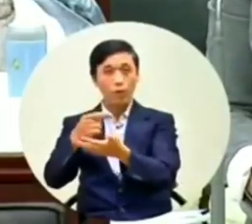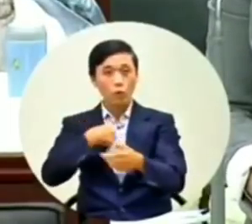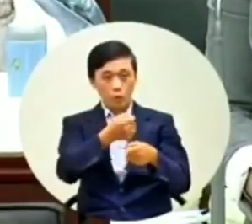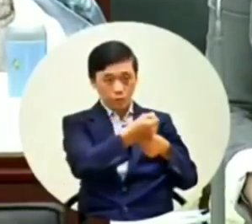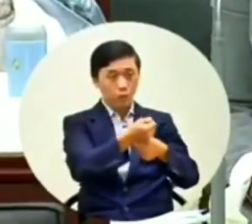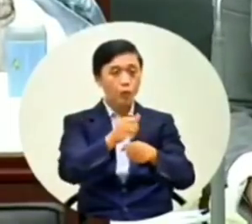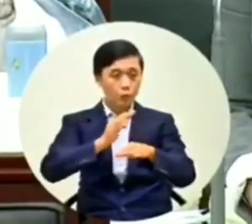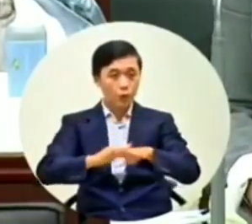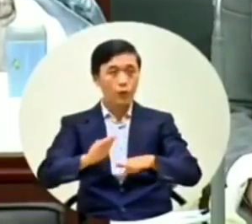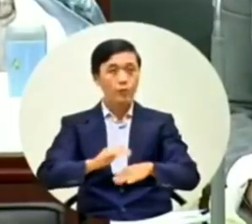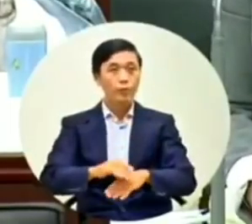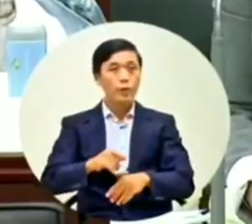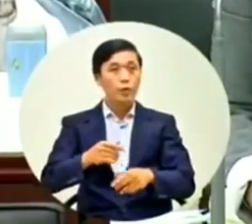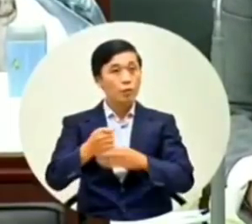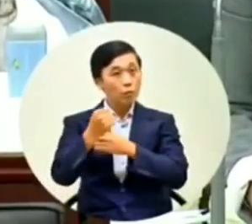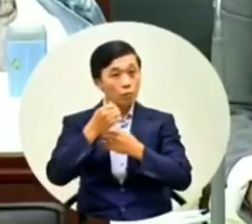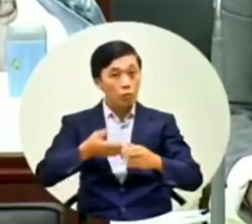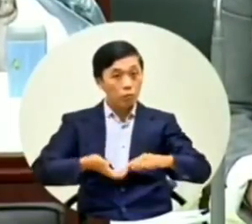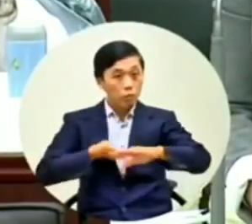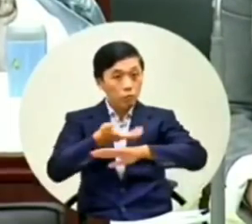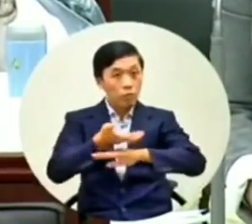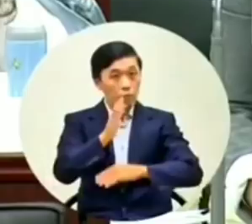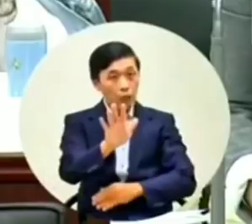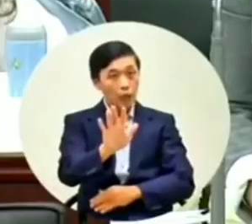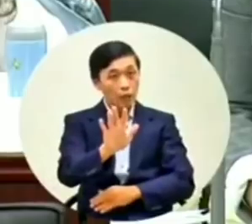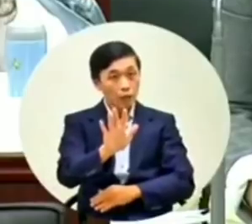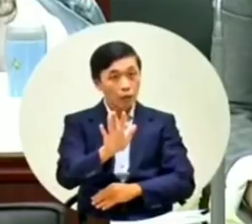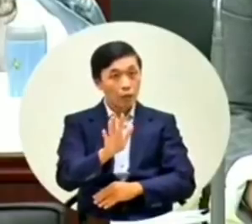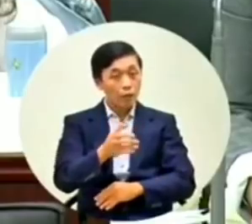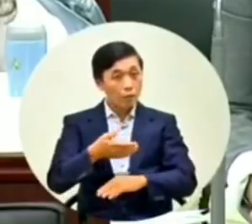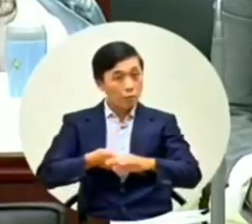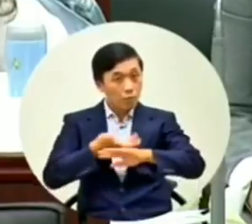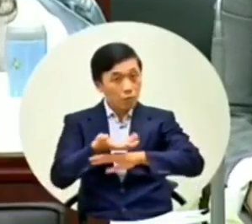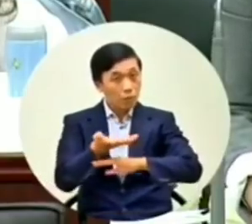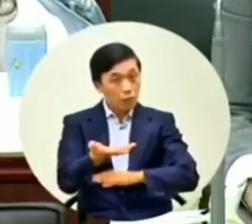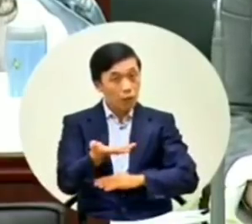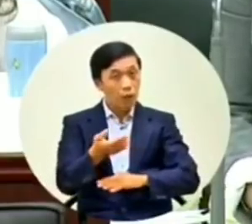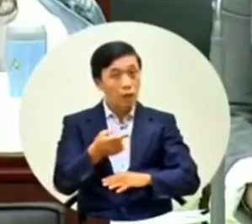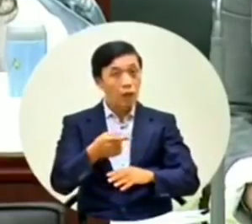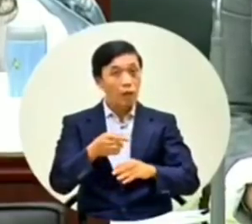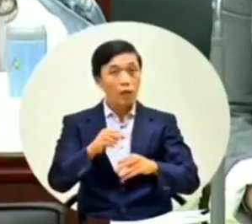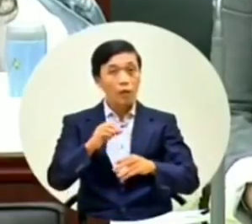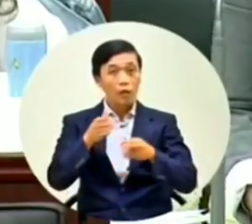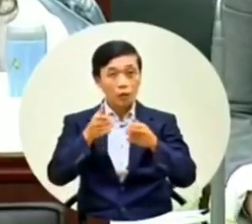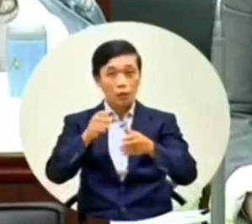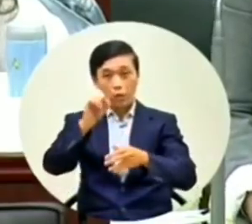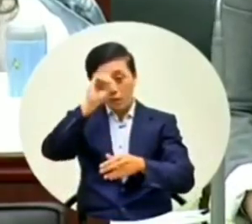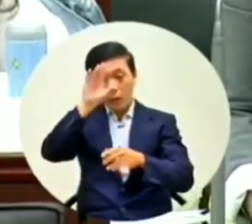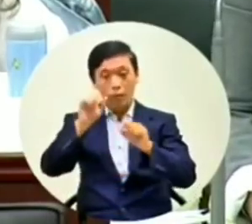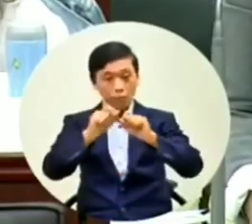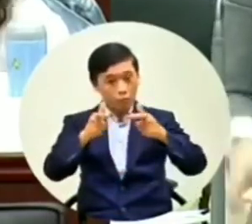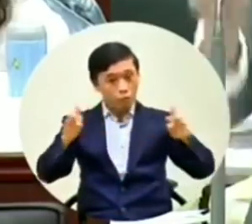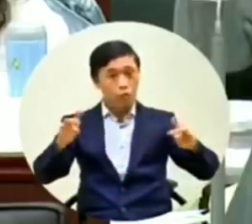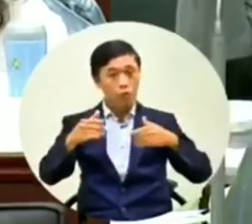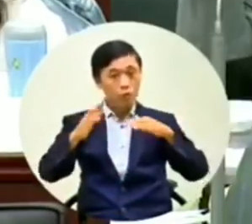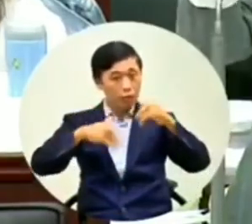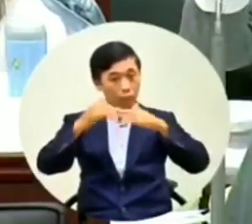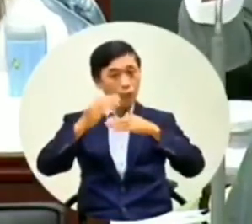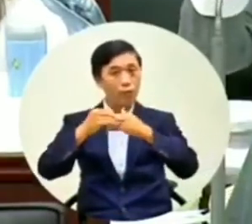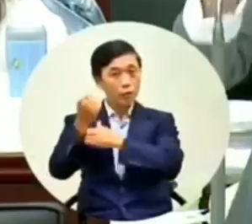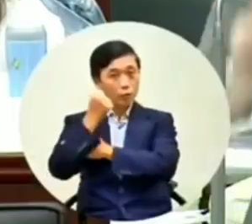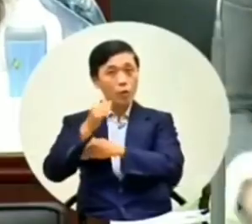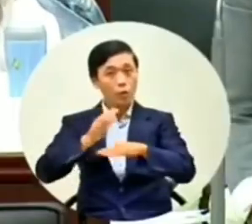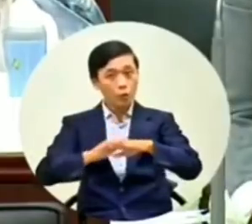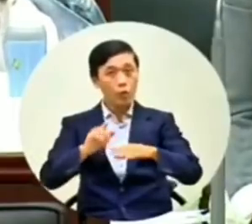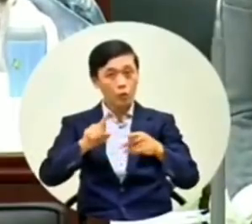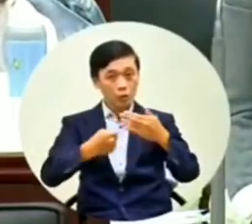取， 全力以赴吗？ 跟不同党派的议员一起努力。 会，只要是能够帮